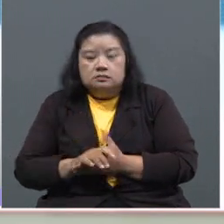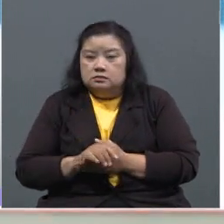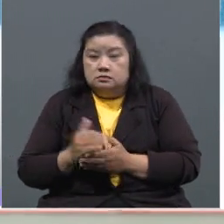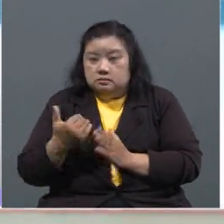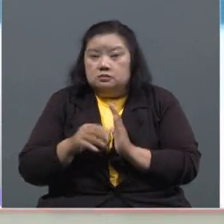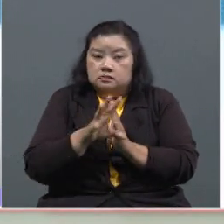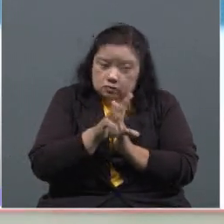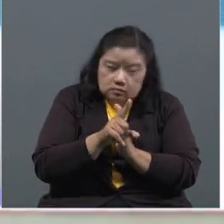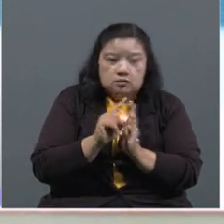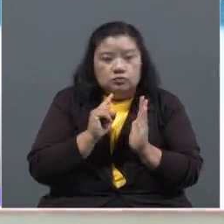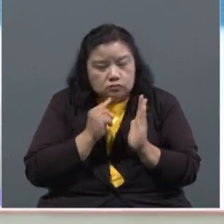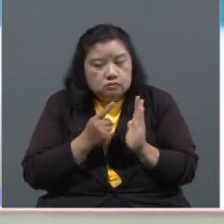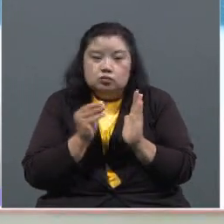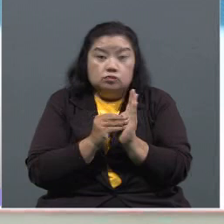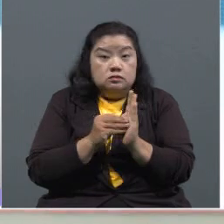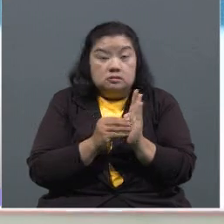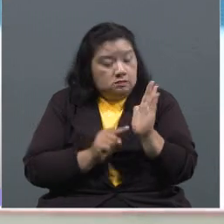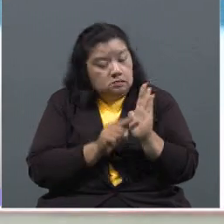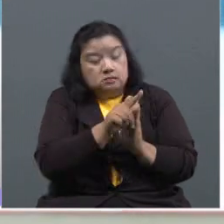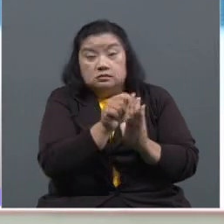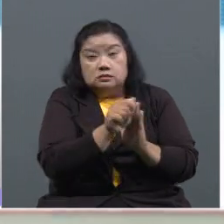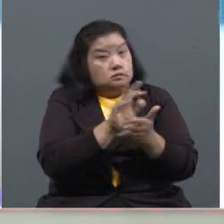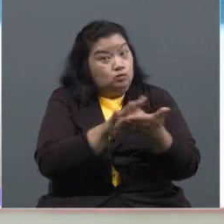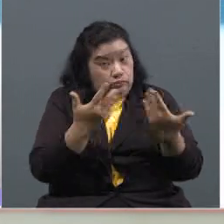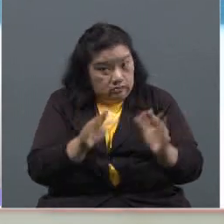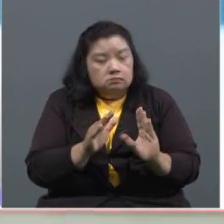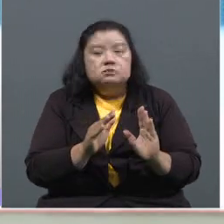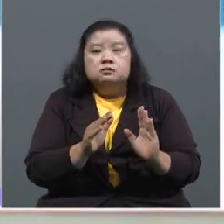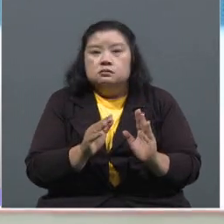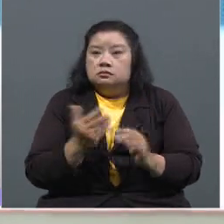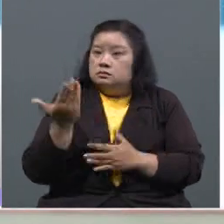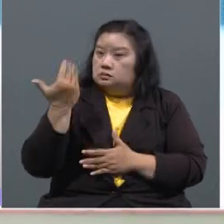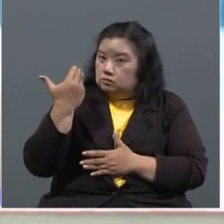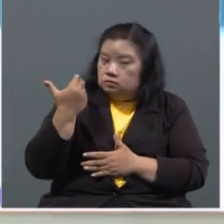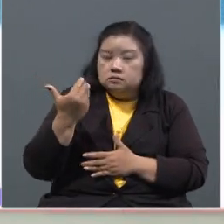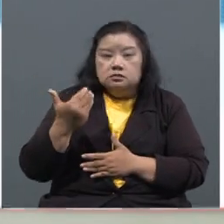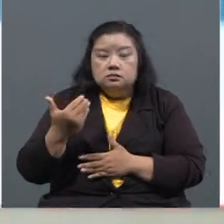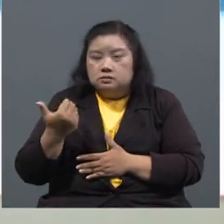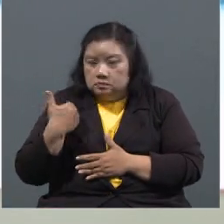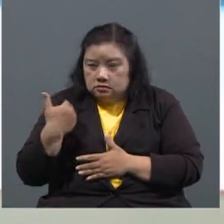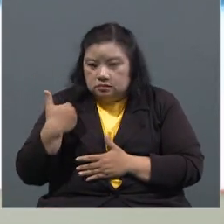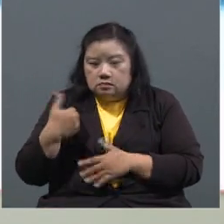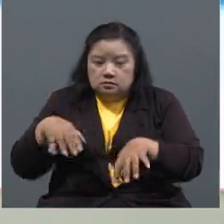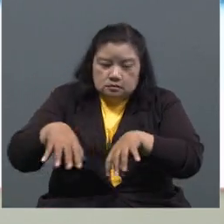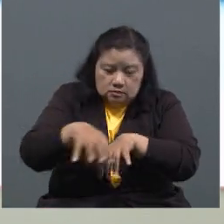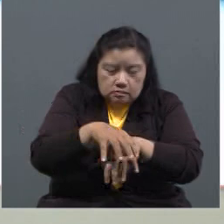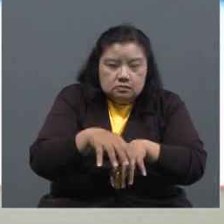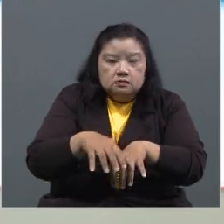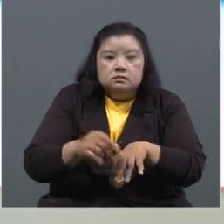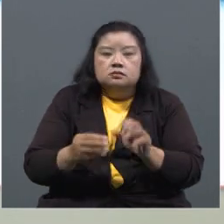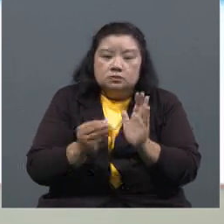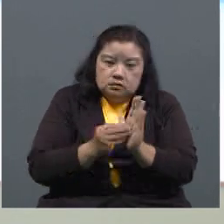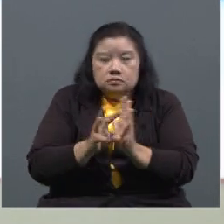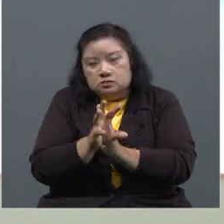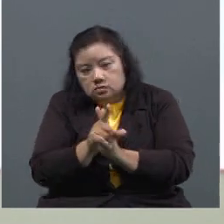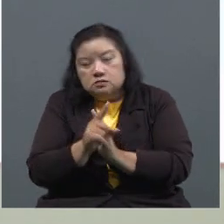กลางทางปลายทางจะทำจนเรียบร้อยนะครับตอนนี้ก็จุดที่เคยเก็บโดยรอบของกรุงเทพมหานครสมุทรสาครชลบุรีเรียบ